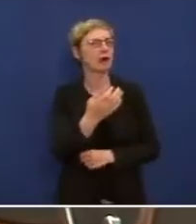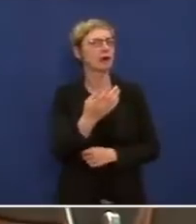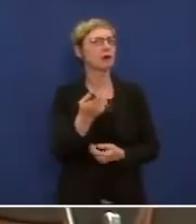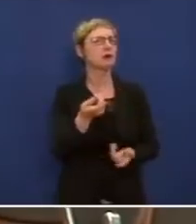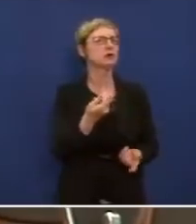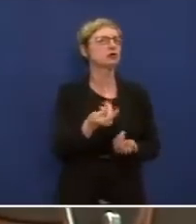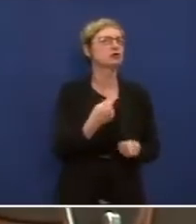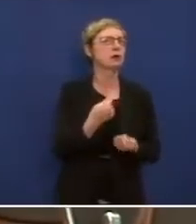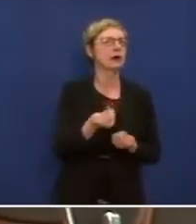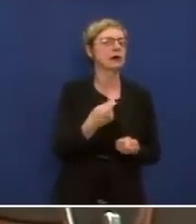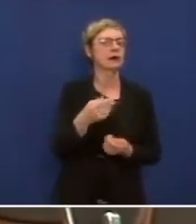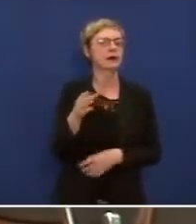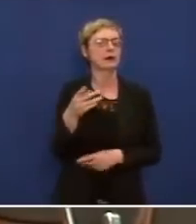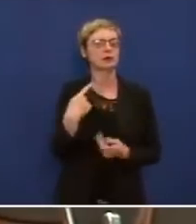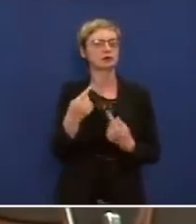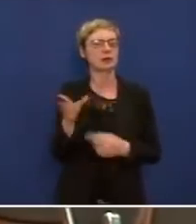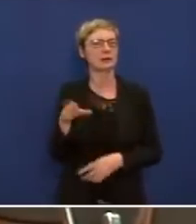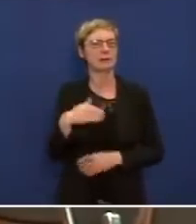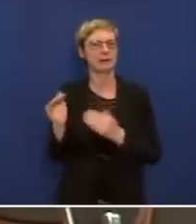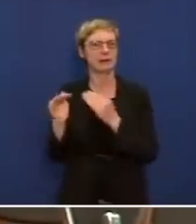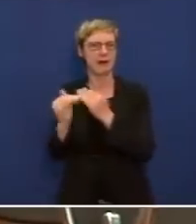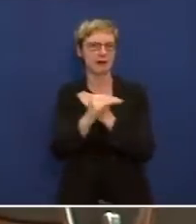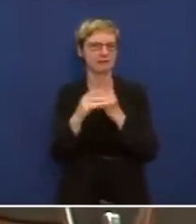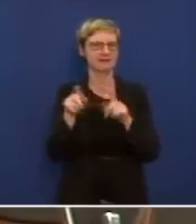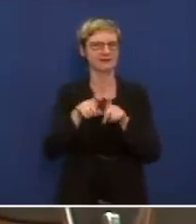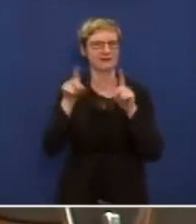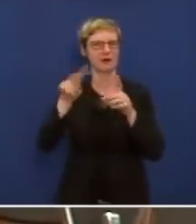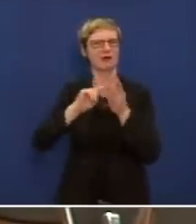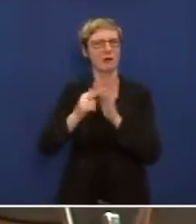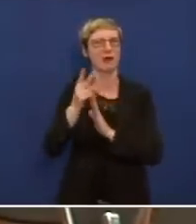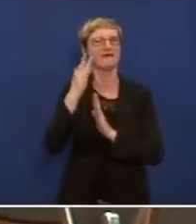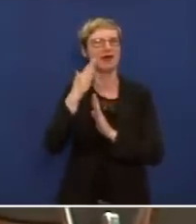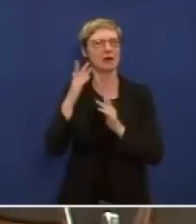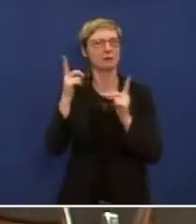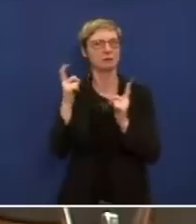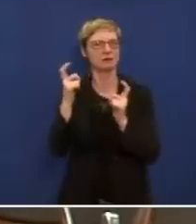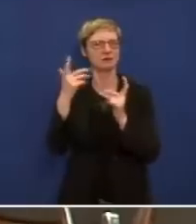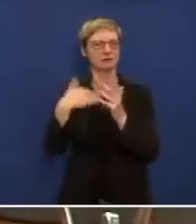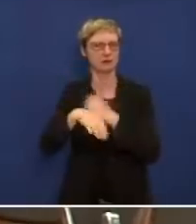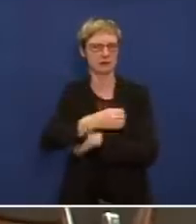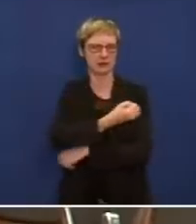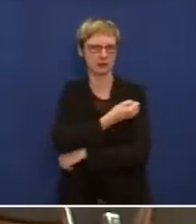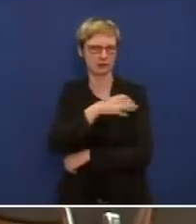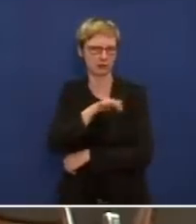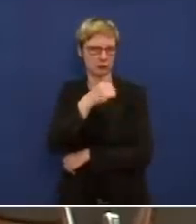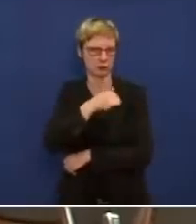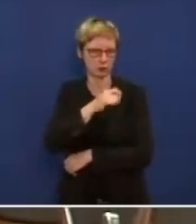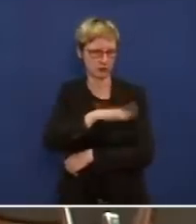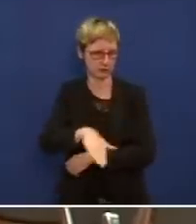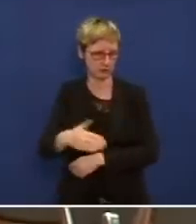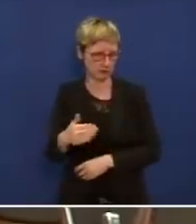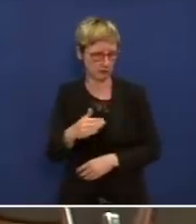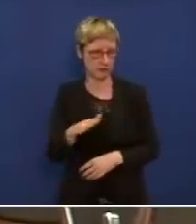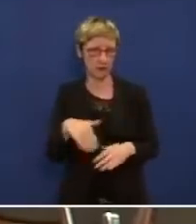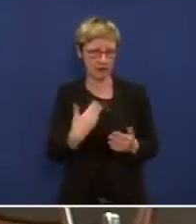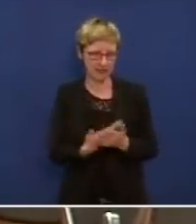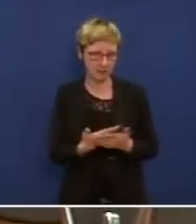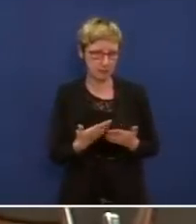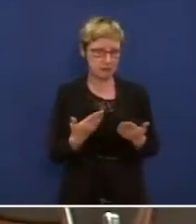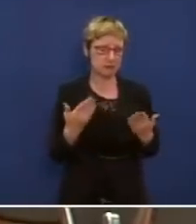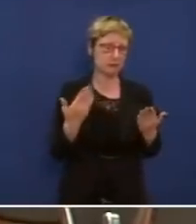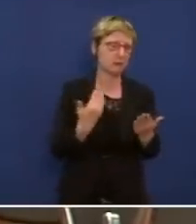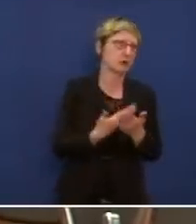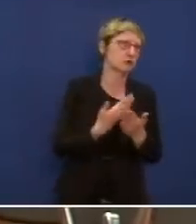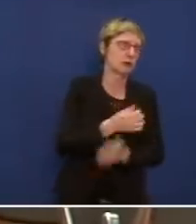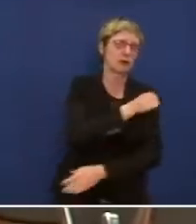den Ländern sind, der Vorbereitung auf den Zeitpunkt, wo geimpft werden kann. Gibt es da konkrete Ergebnisse, ob in Schulen geimpft